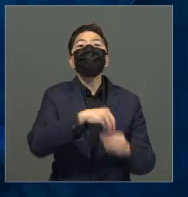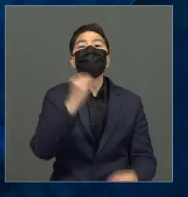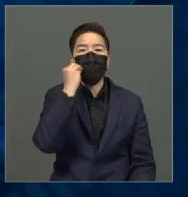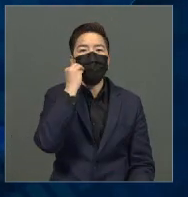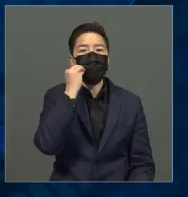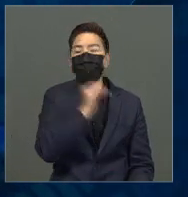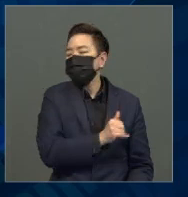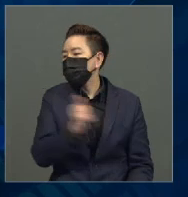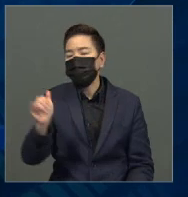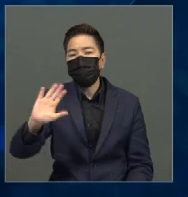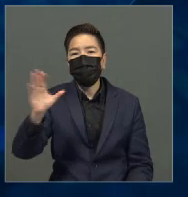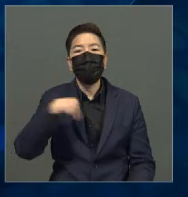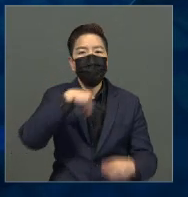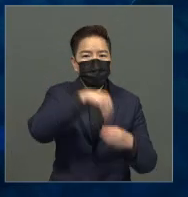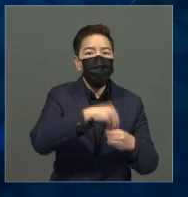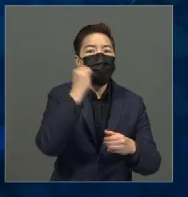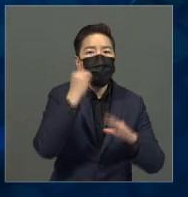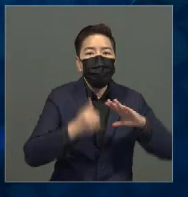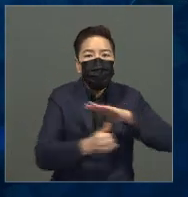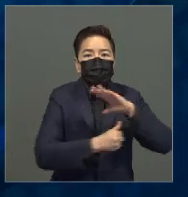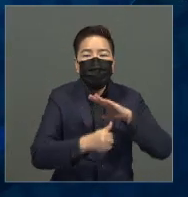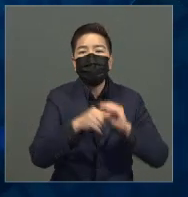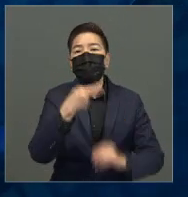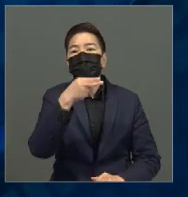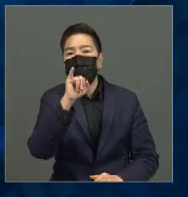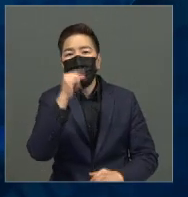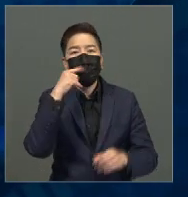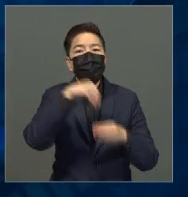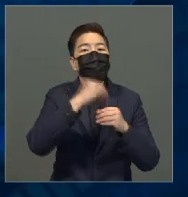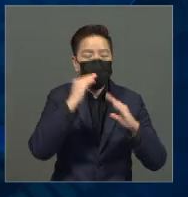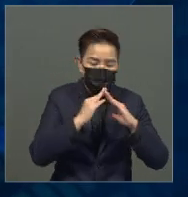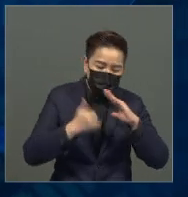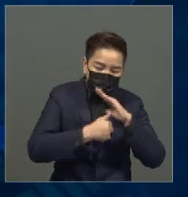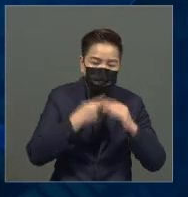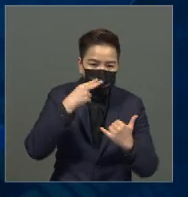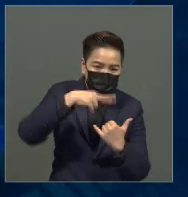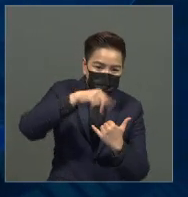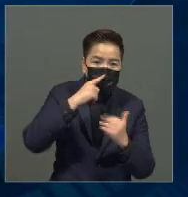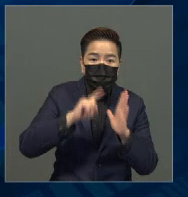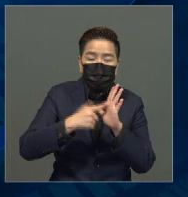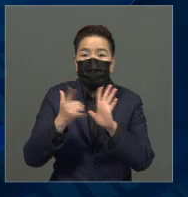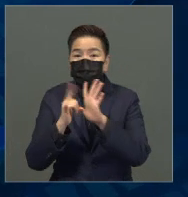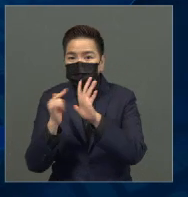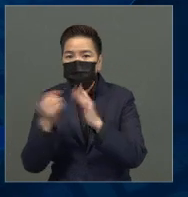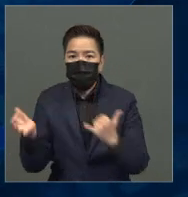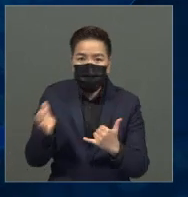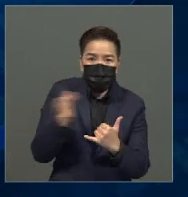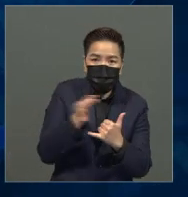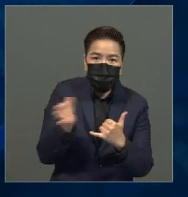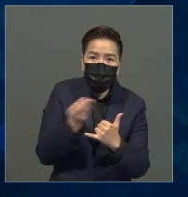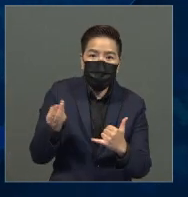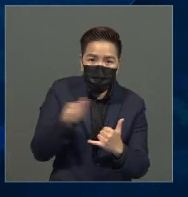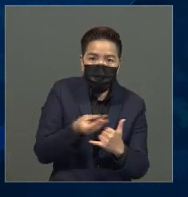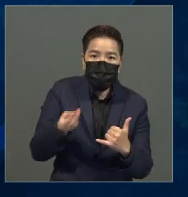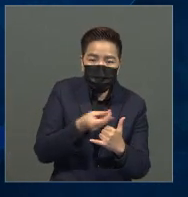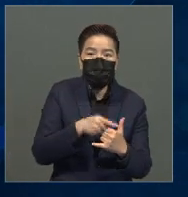บ้านค่ะเป็นลักษณะโฮมไอโซเลชั่นนะคะก็ก็ได้เข้าสู่ระบบการรักษามีการเริ่มยาอาร์วีพีระเวียทันที